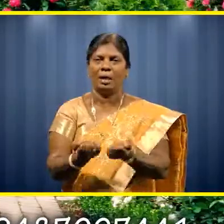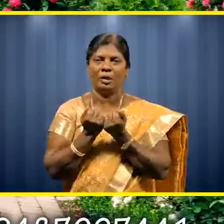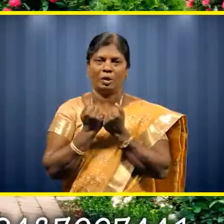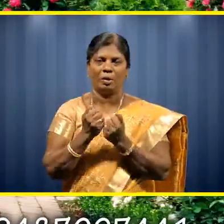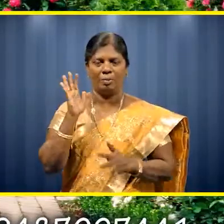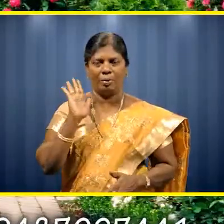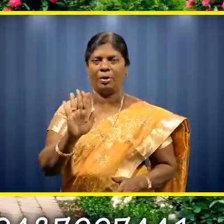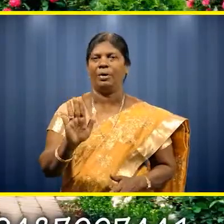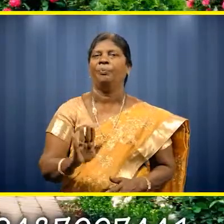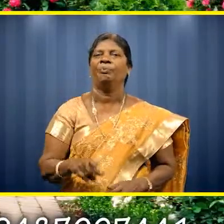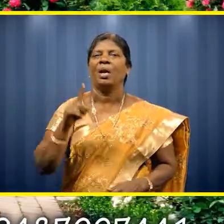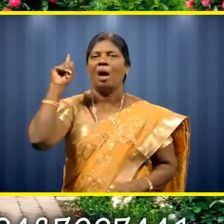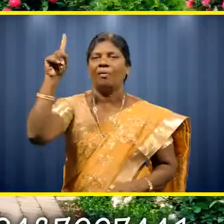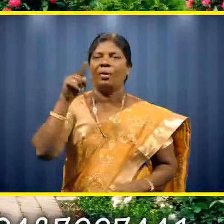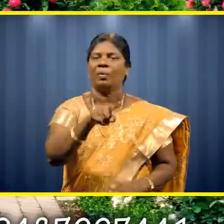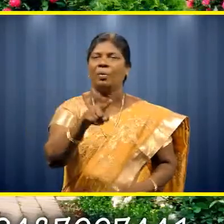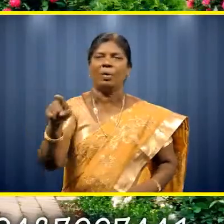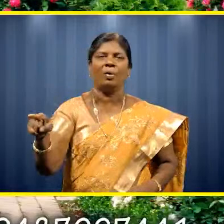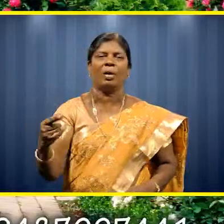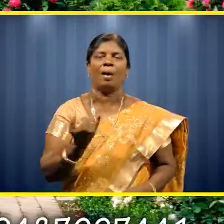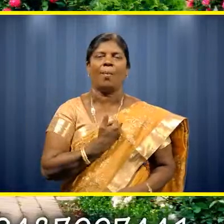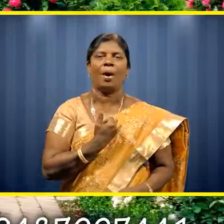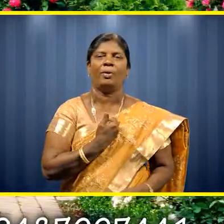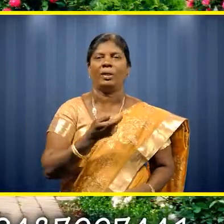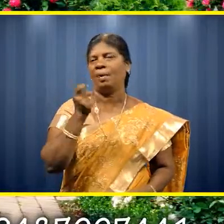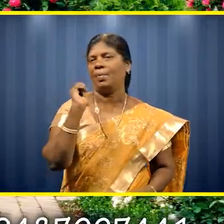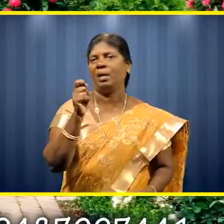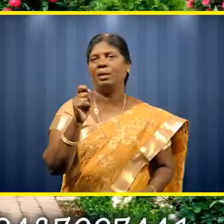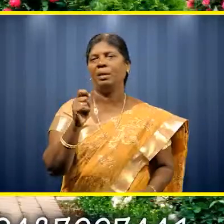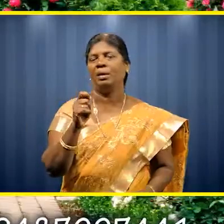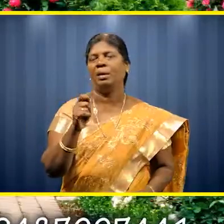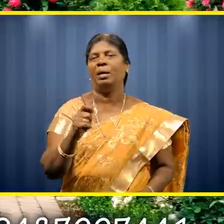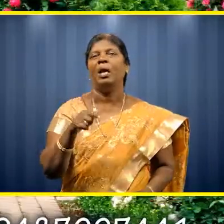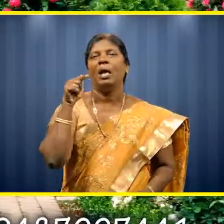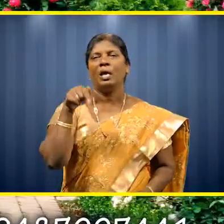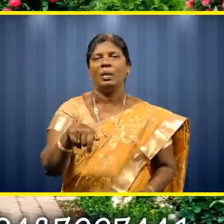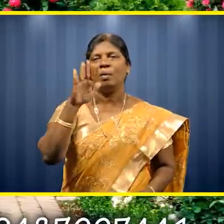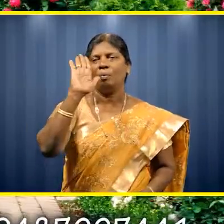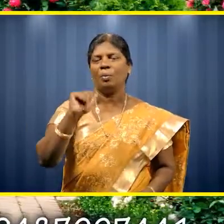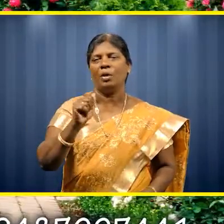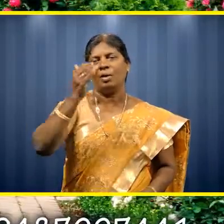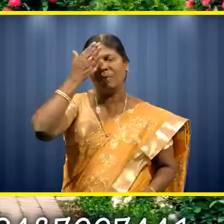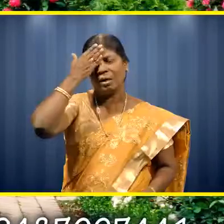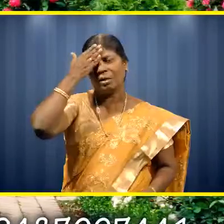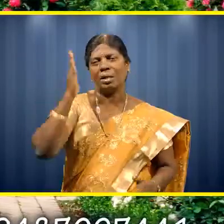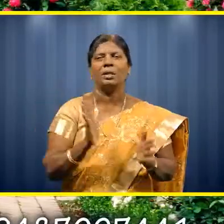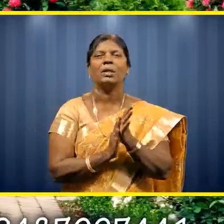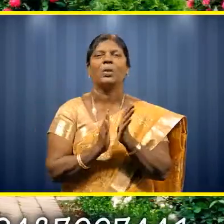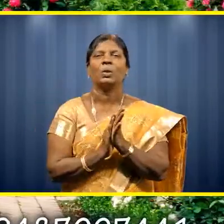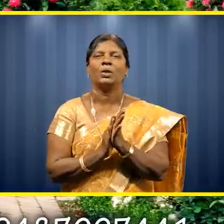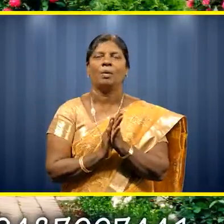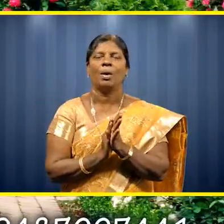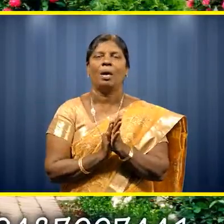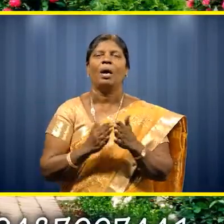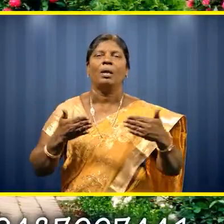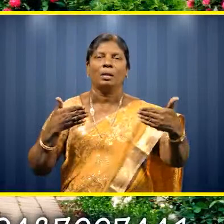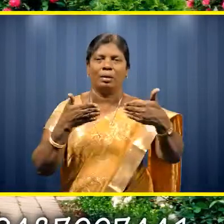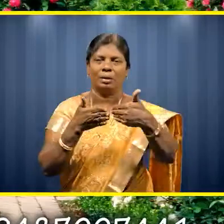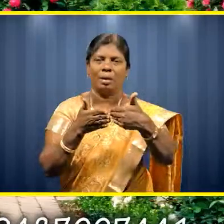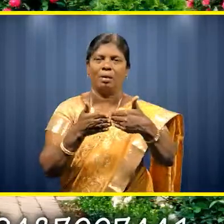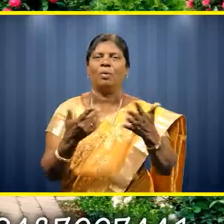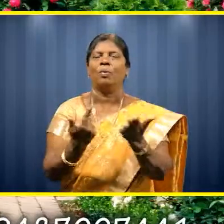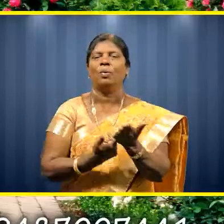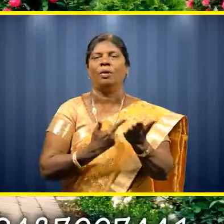வாழ்வில் ஏற்றுக்கொள்ளும் போது அவர் உங்களுடைய பாவத்தை மன்னித்து இந்த புதிய வருடத்தை சந்தோஷமாக